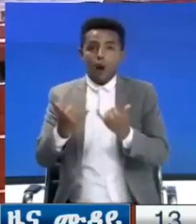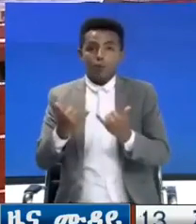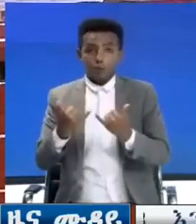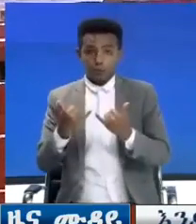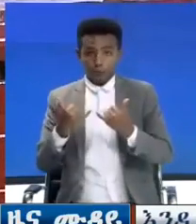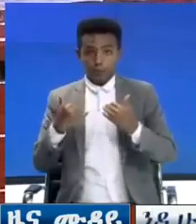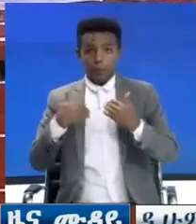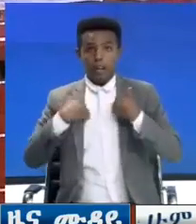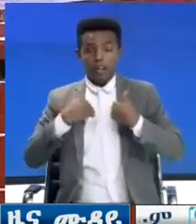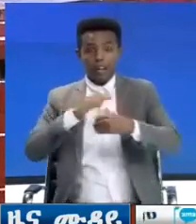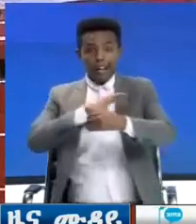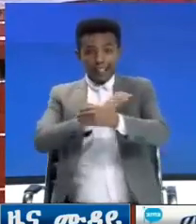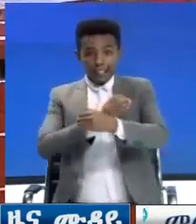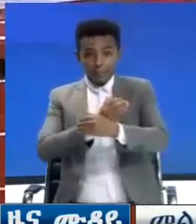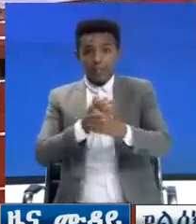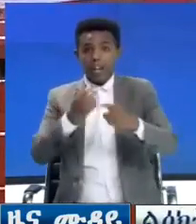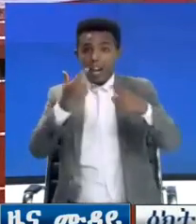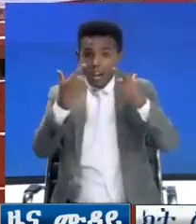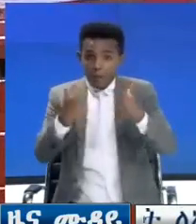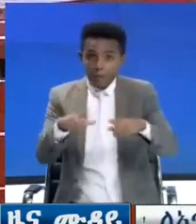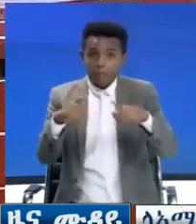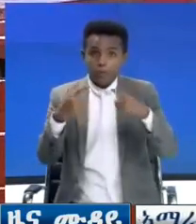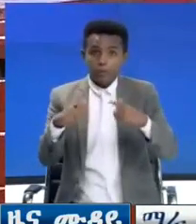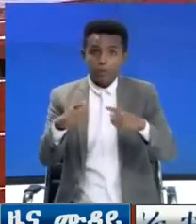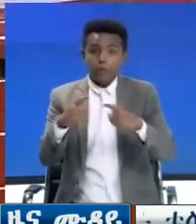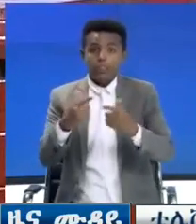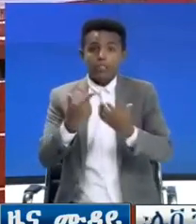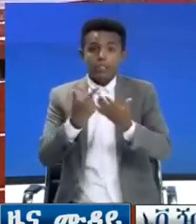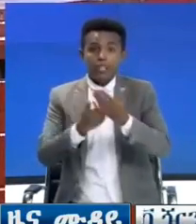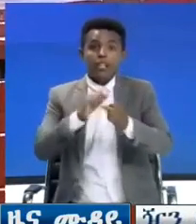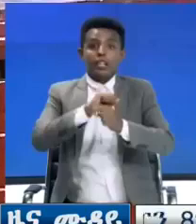አሁን ባለን ሴታፕ ስንል ላብራቶሪው ይሄንን የኮቪድ